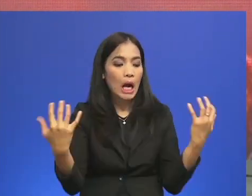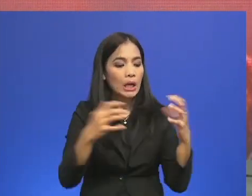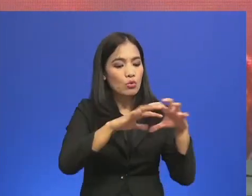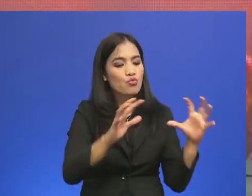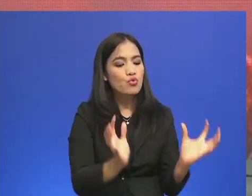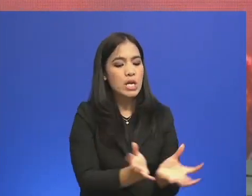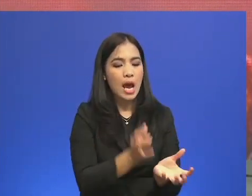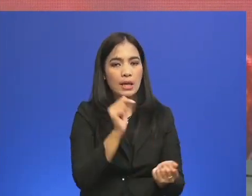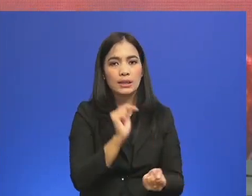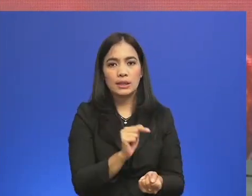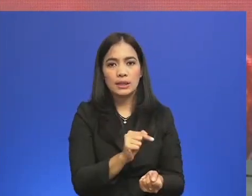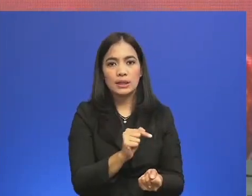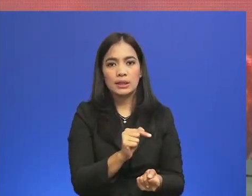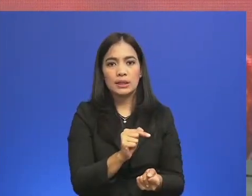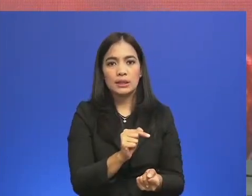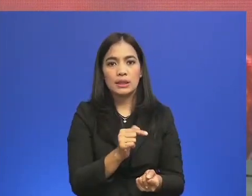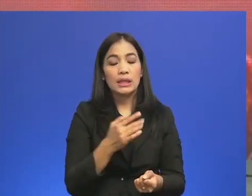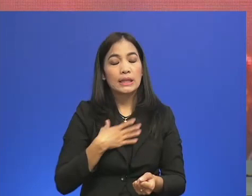dunia ini,